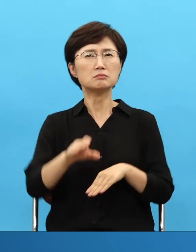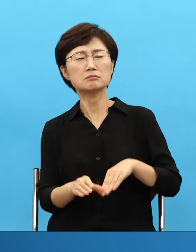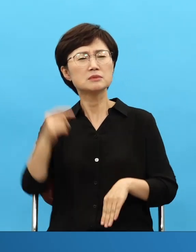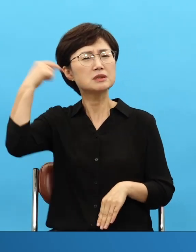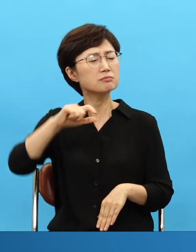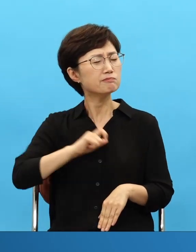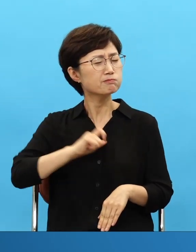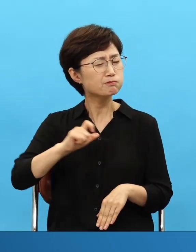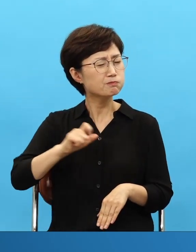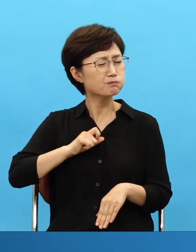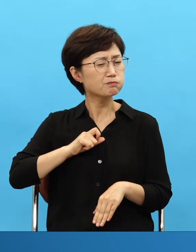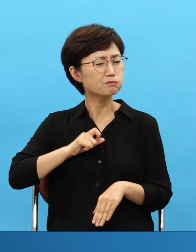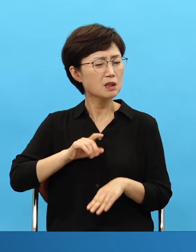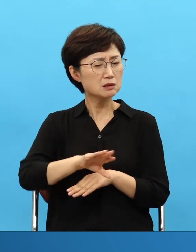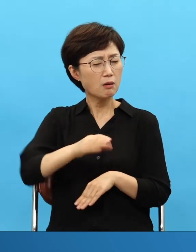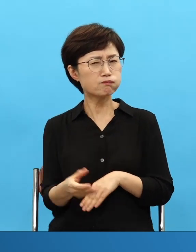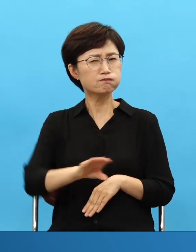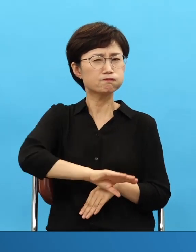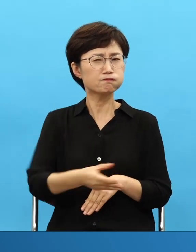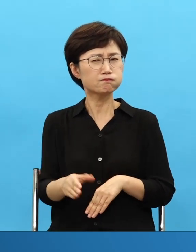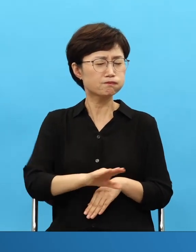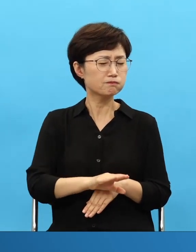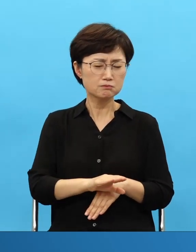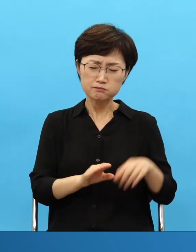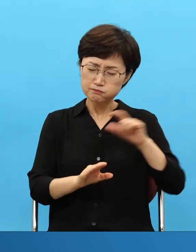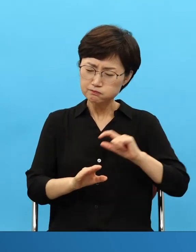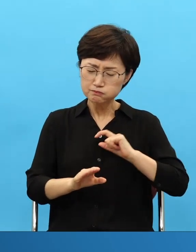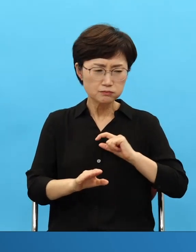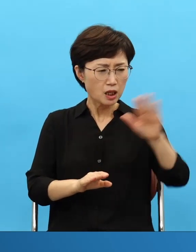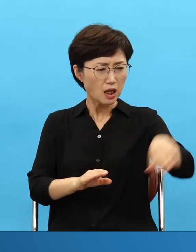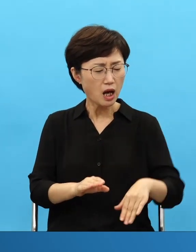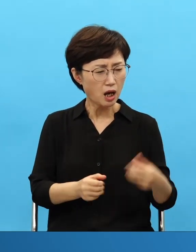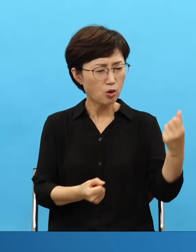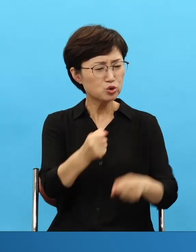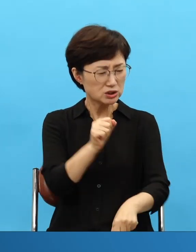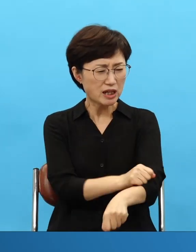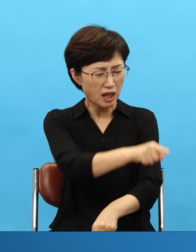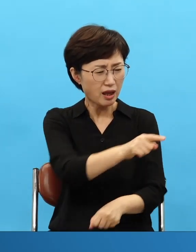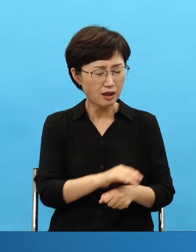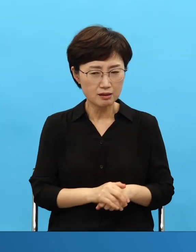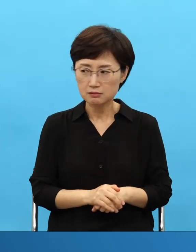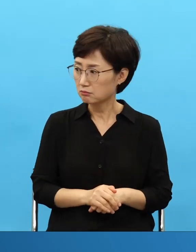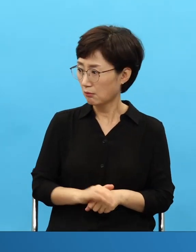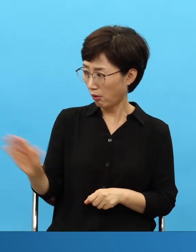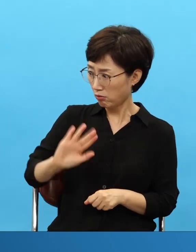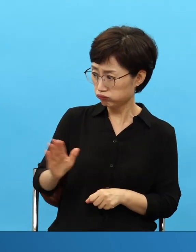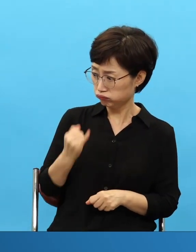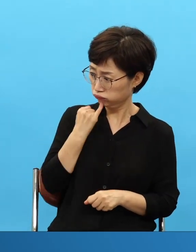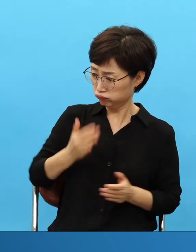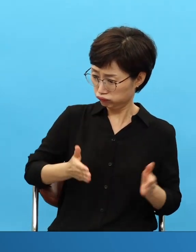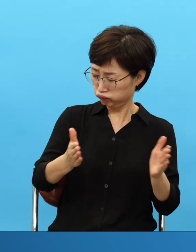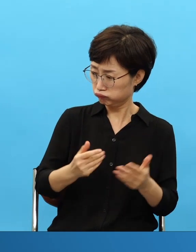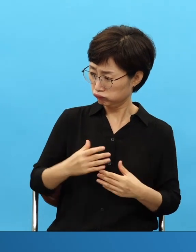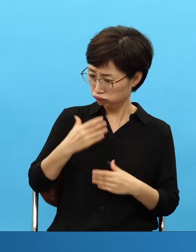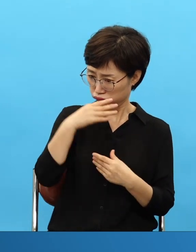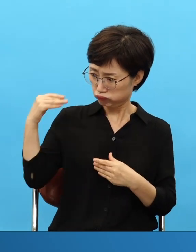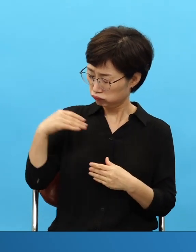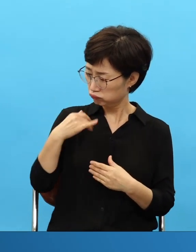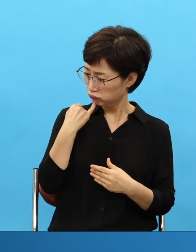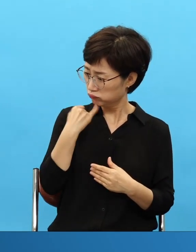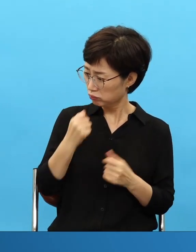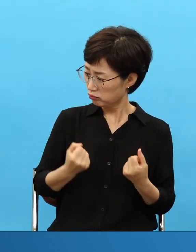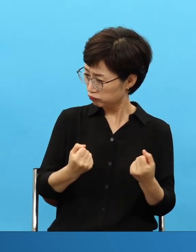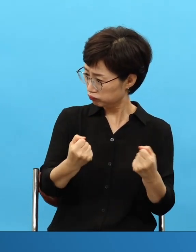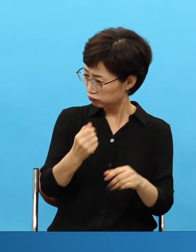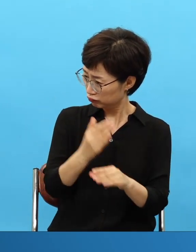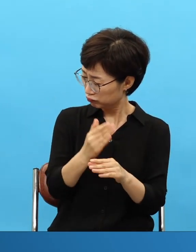almost as if the car that I was in was swaying back and 근데 forth. 비서 보고 야 차가 왜 이래 이렇게 길 괜찮은데요 이러는 거라. And so I asked my